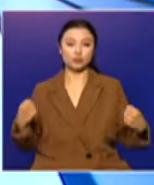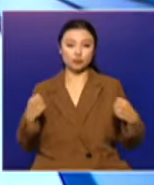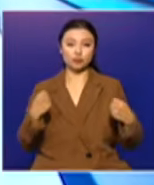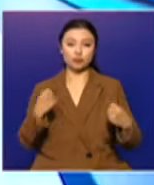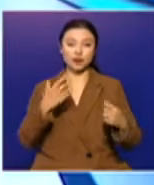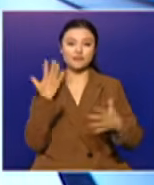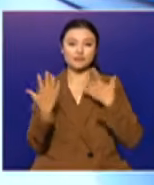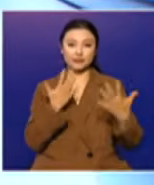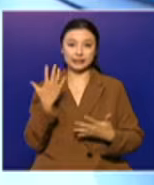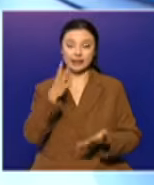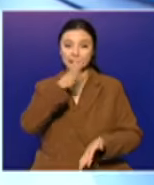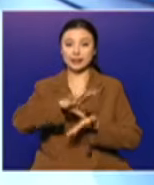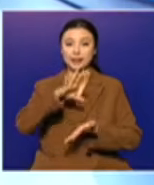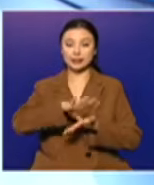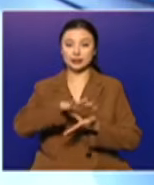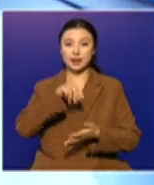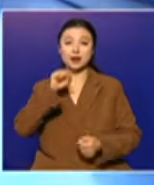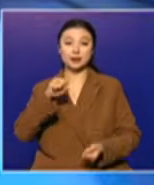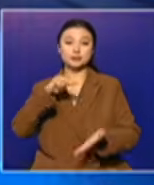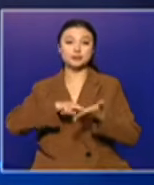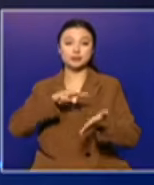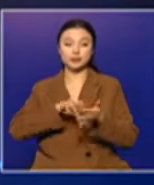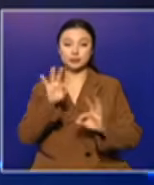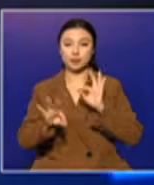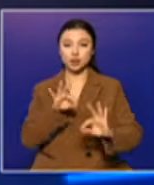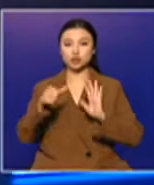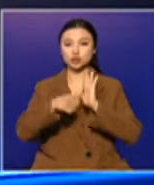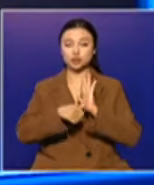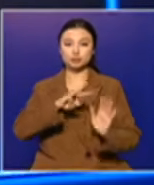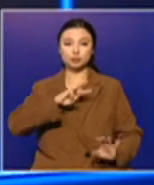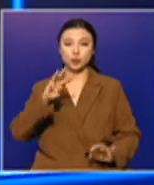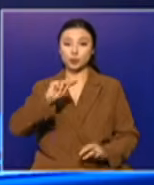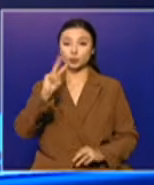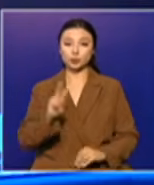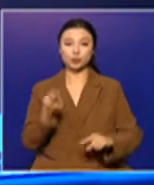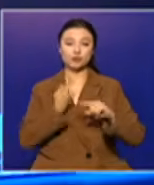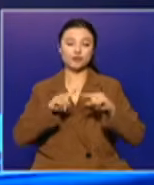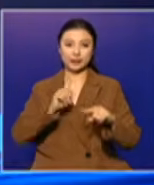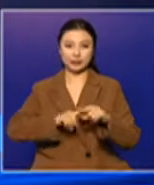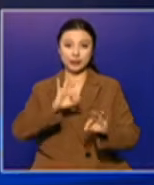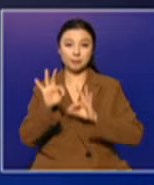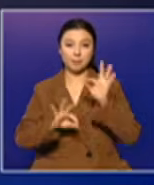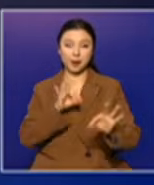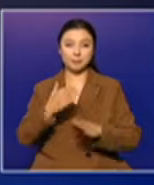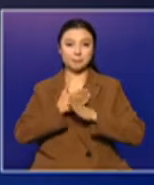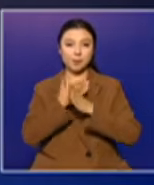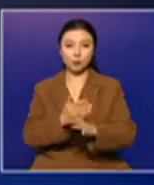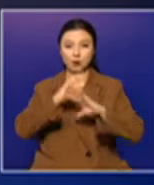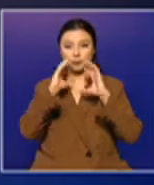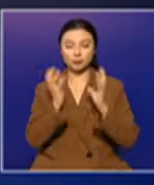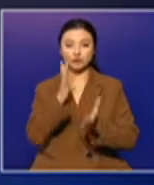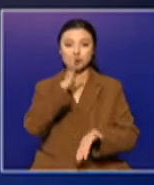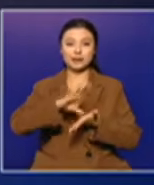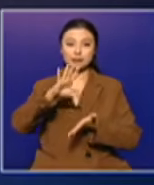құрылысы басталды. Жобаның құны 600 миллион доллардан асты. Бұл өңірді энергетикамен қамтамасыз етумен шектелмейді. Басты кезекте